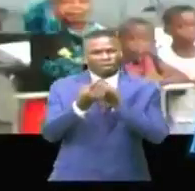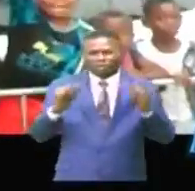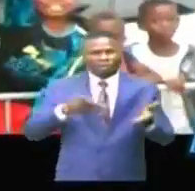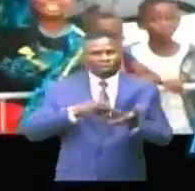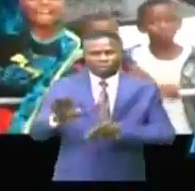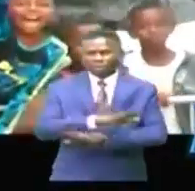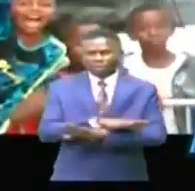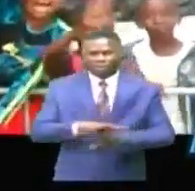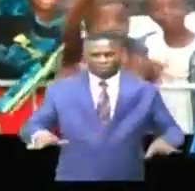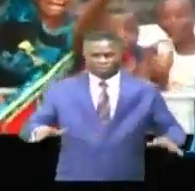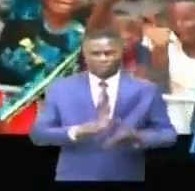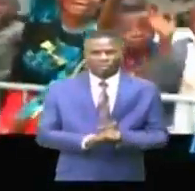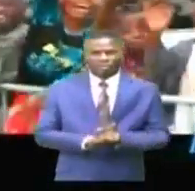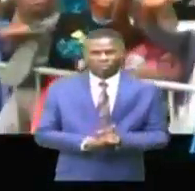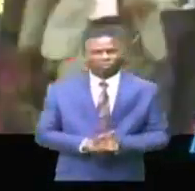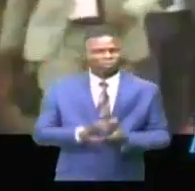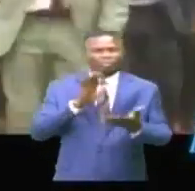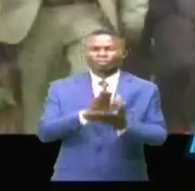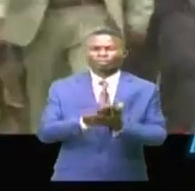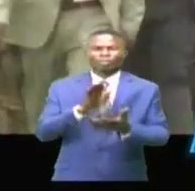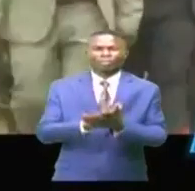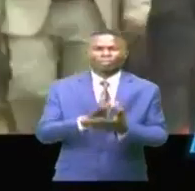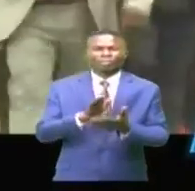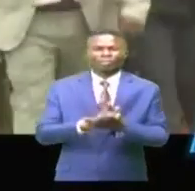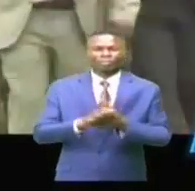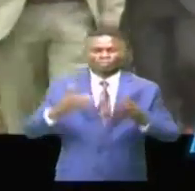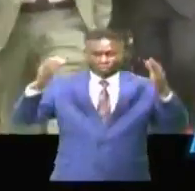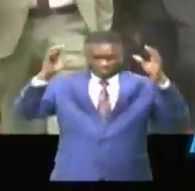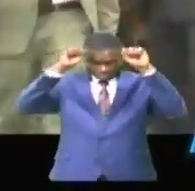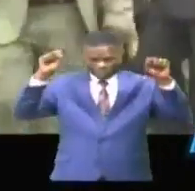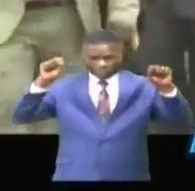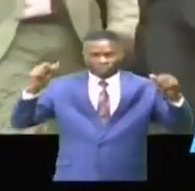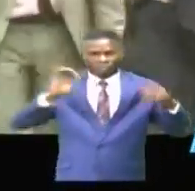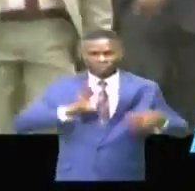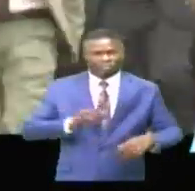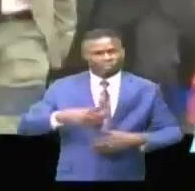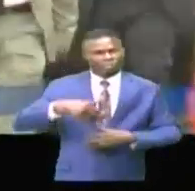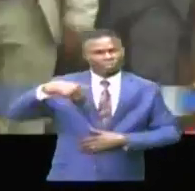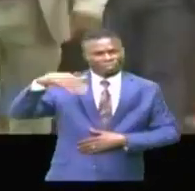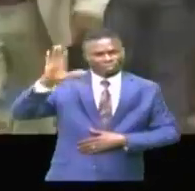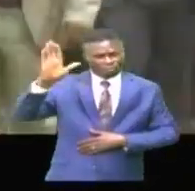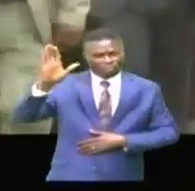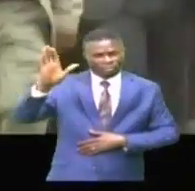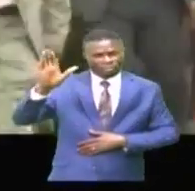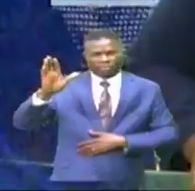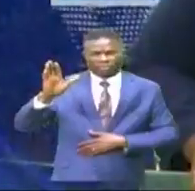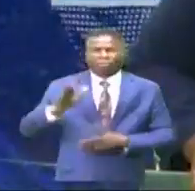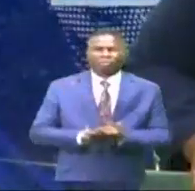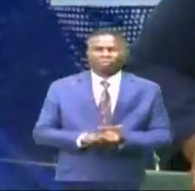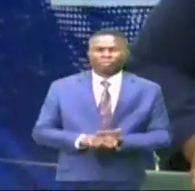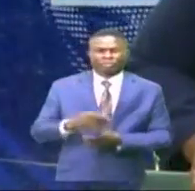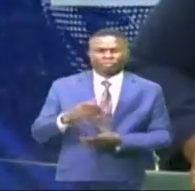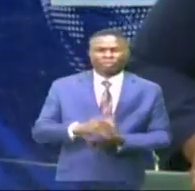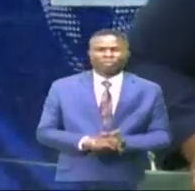c'est sous les ovations frénétiques que les choses de l'État a quitté les installations du camp militaire